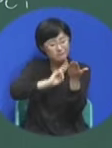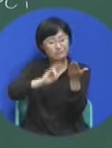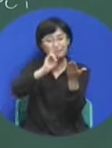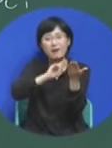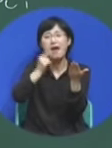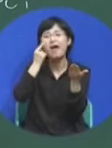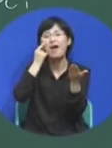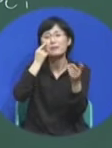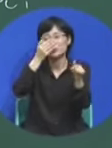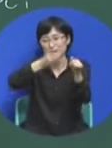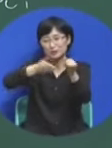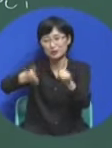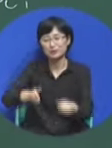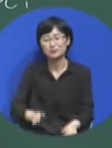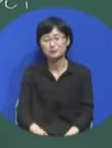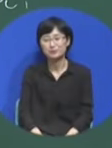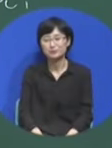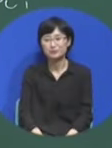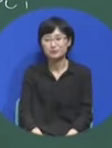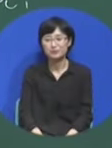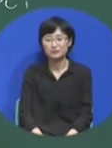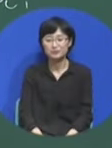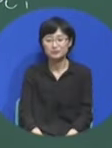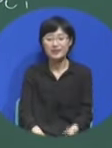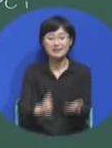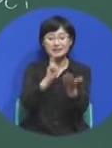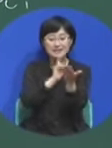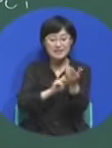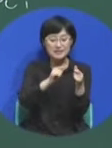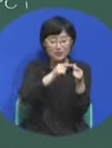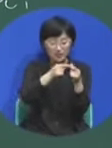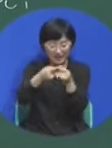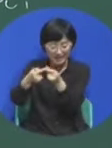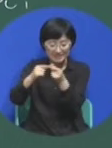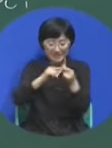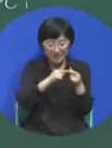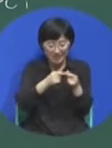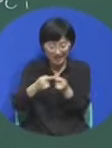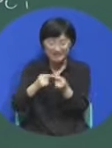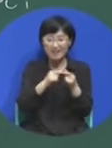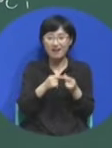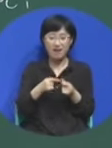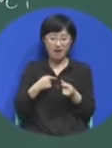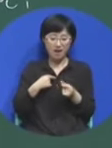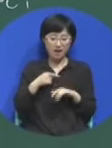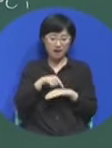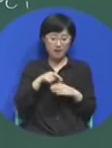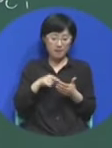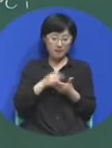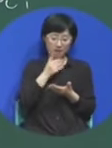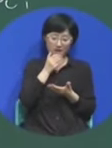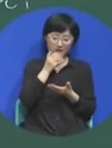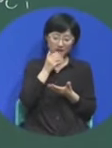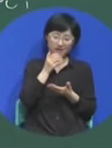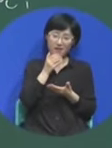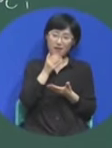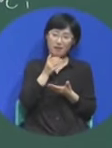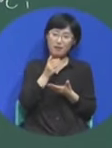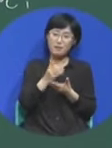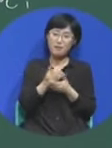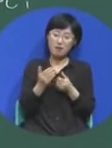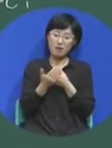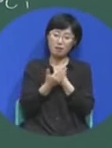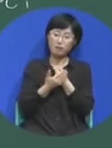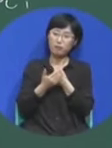기도하시고 한번 찬송해 보세요. 这样短暂的做个祷告，然后献赞美。 그 찬송과 가사 하나 하나가 내 마음 속에 뭔가 하나님